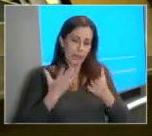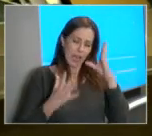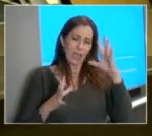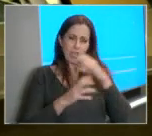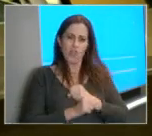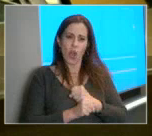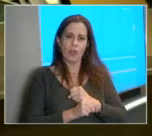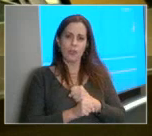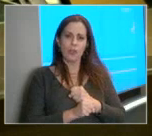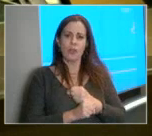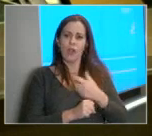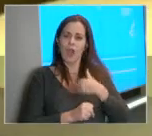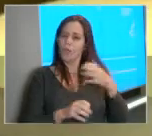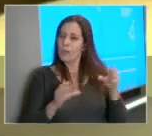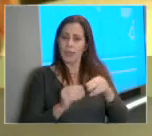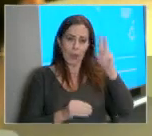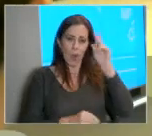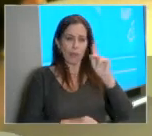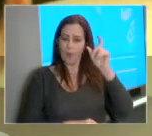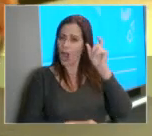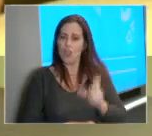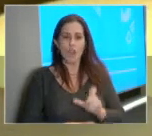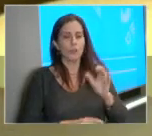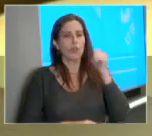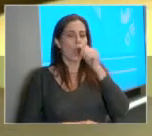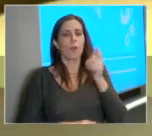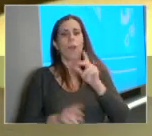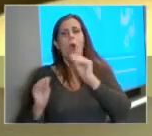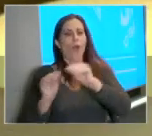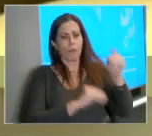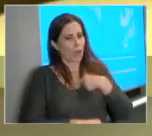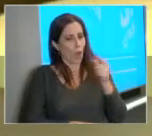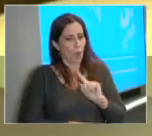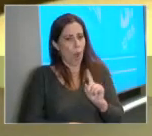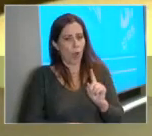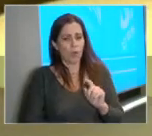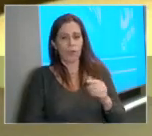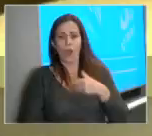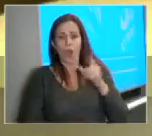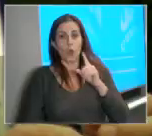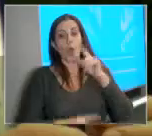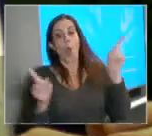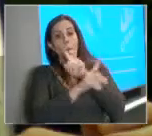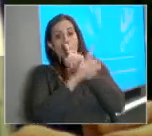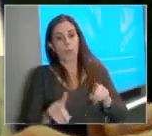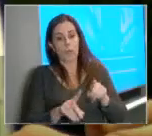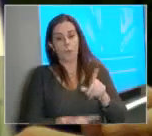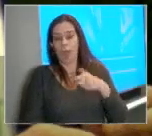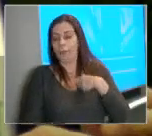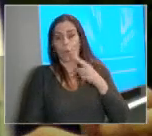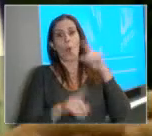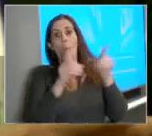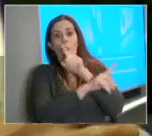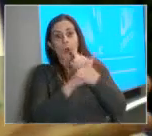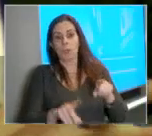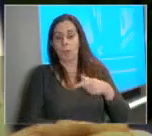כאלה ואחרים, אנחנו הולכים איתו, אנחנו לא אנשים בוגדניים שכל יום קופצים ממקום למקום. אנחנו לא פוסלים אף אחד, אנחנו גם לא פוסלים